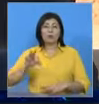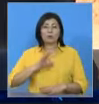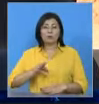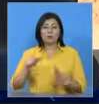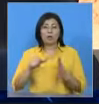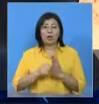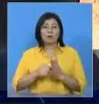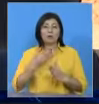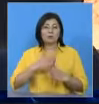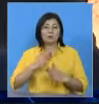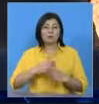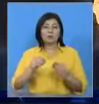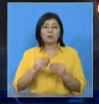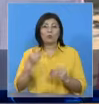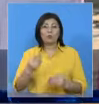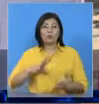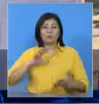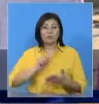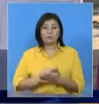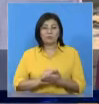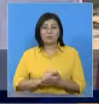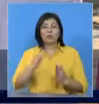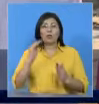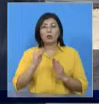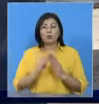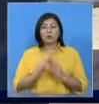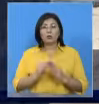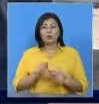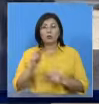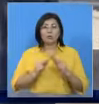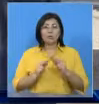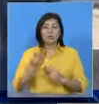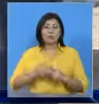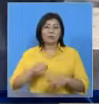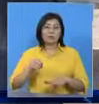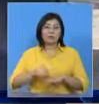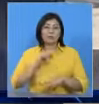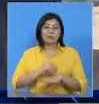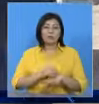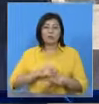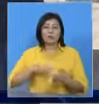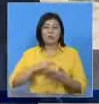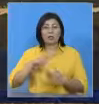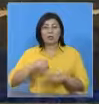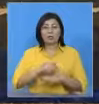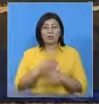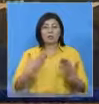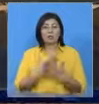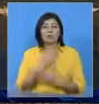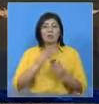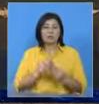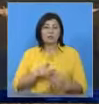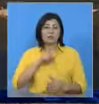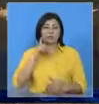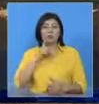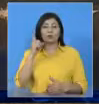6 несиелік және 11 жалдамалы коммуналдық үй салынып жатыр. Сондай-ақ өңір басшысы мен қала әкімі жаңа ауданда абаттандыру,